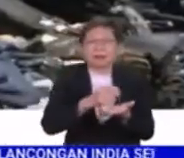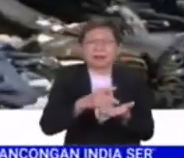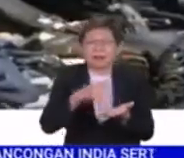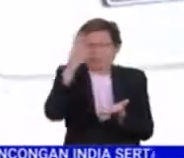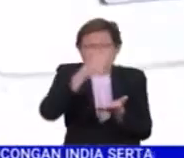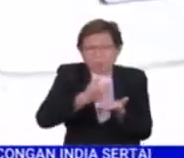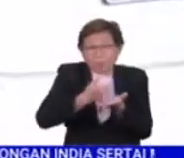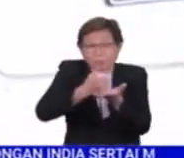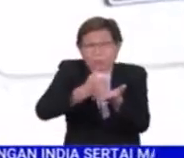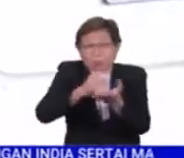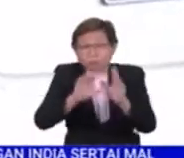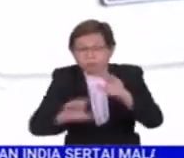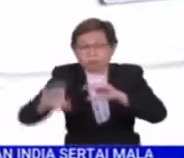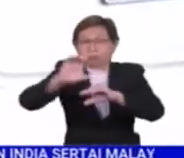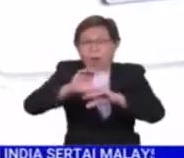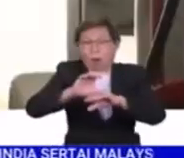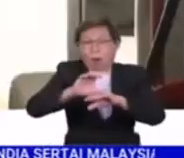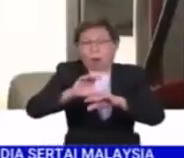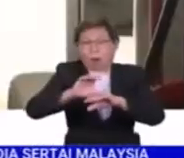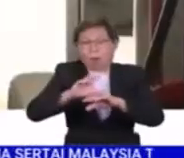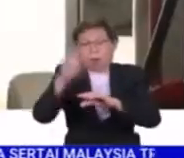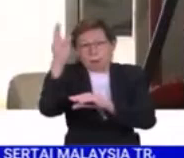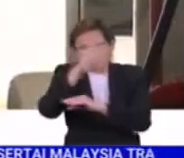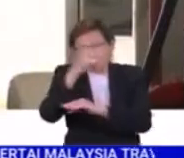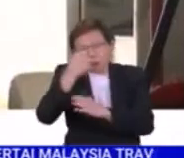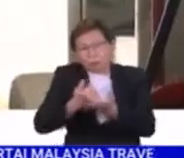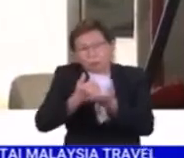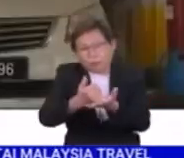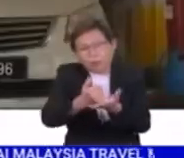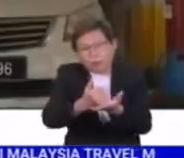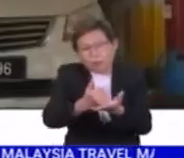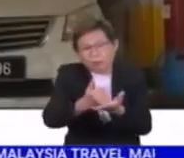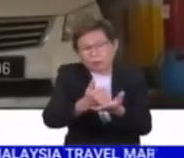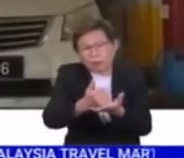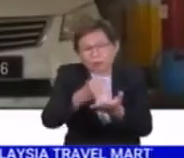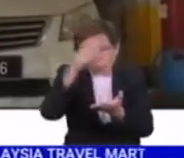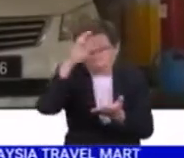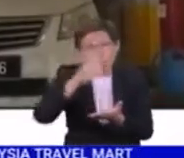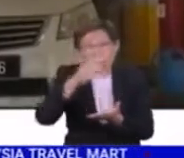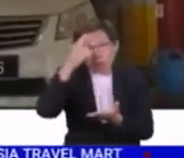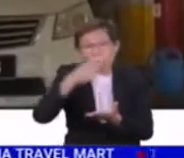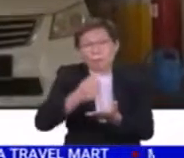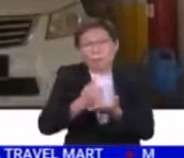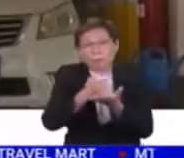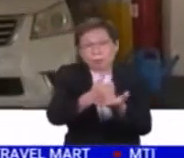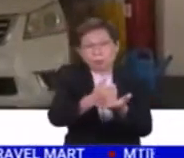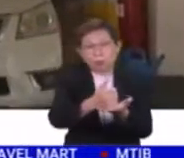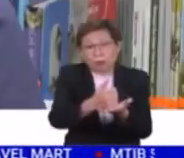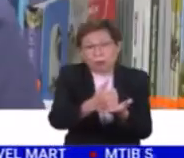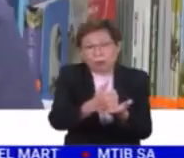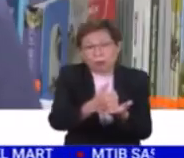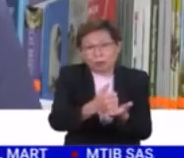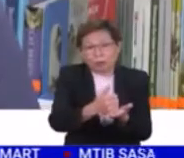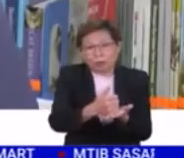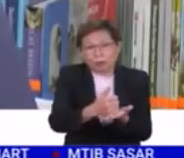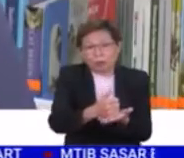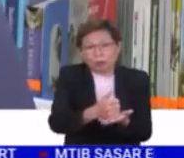inisiatif tambahan daripada kerajaan berbentuk bantuan berkala untuk memastikan mereka ini masih lagi